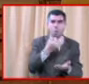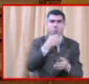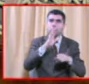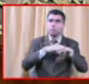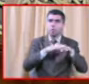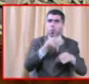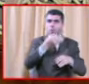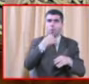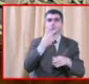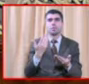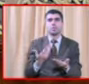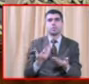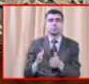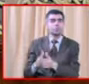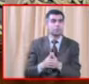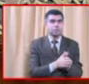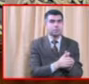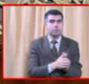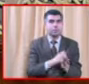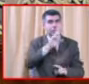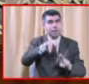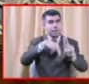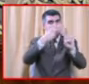والسلام. جواب السيد الوزير.